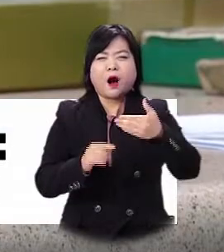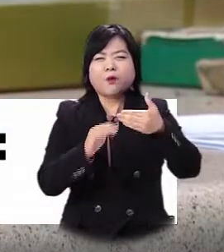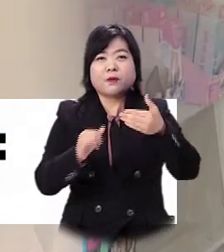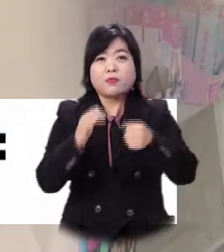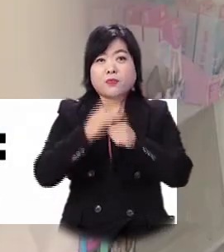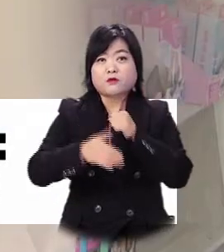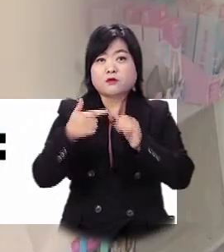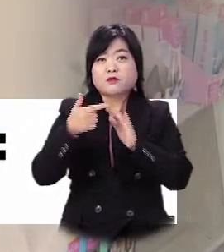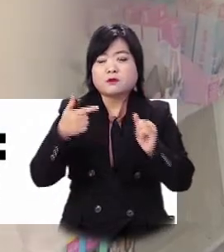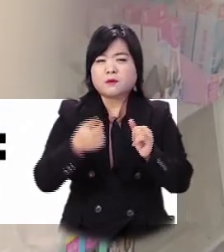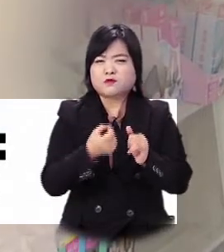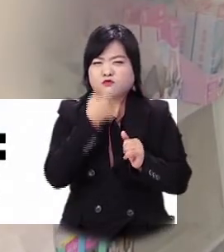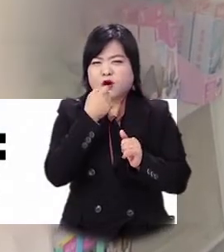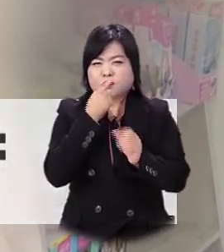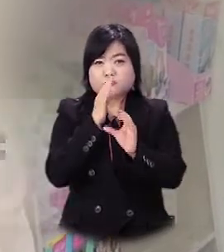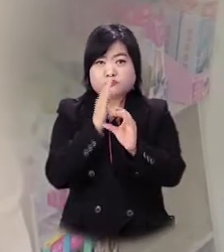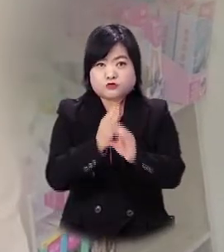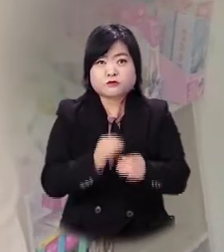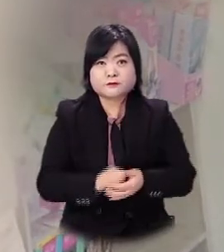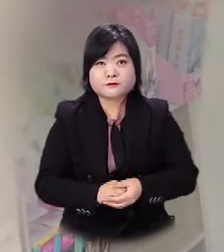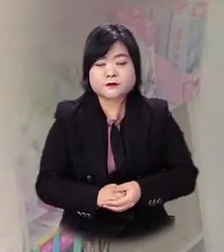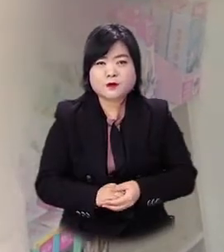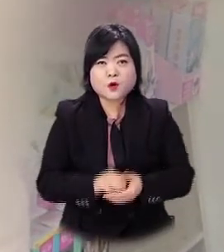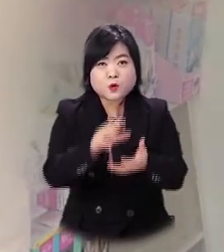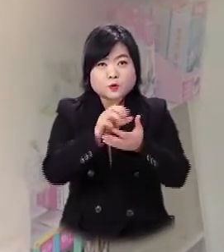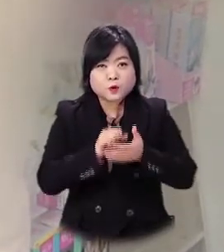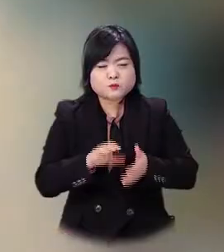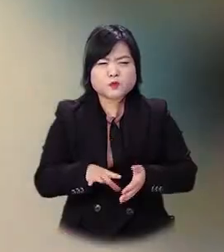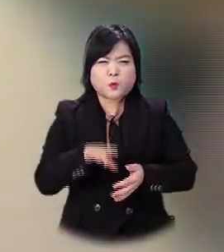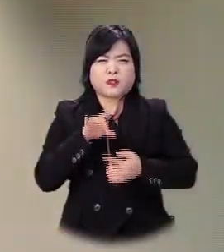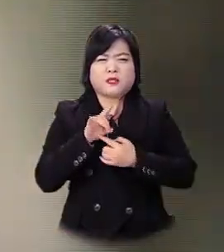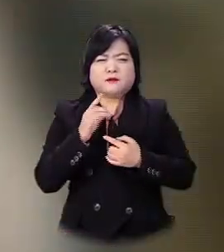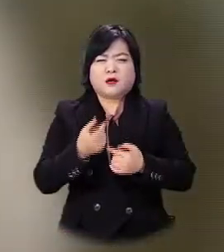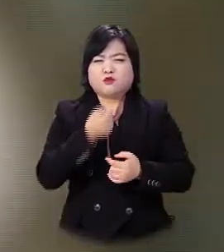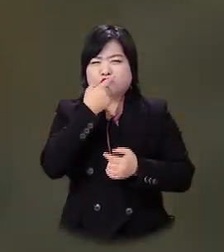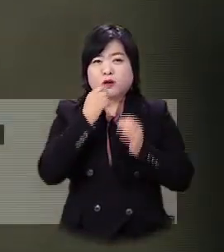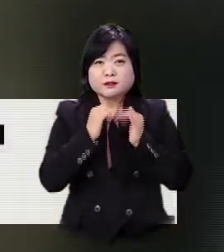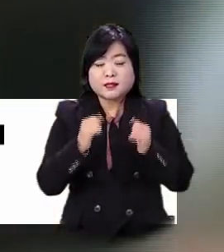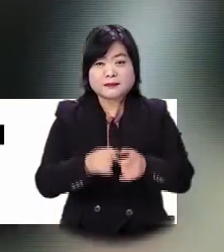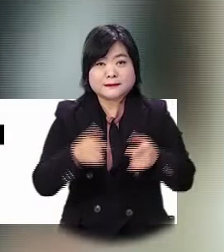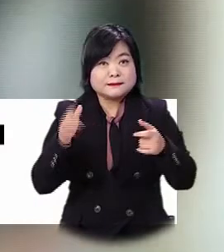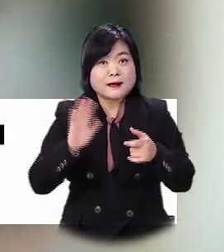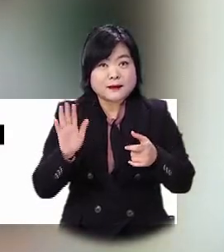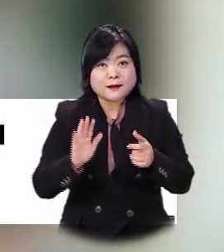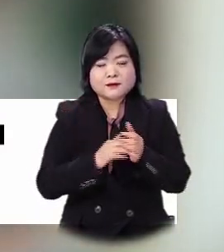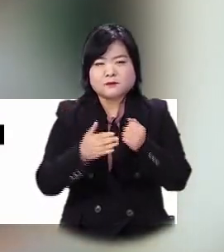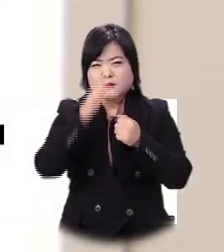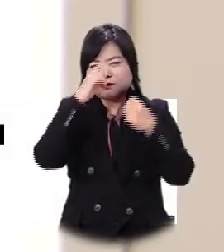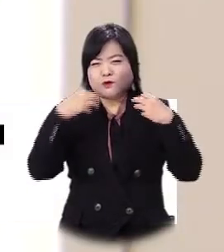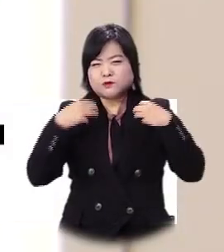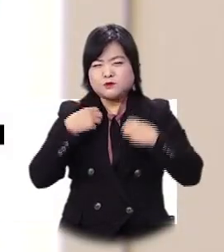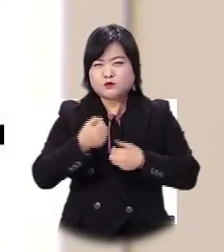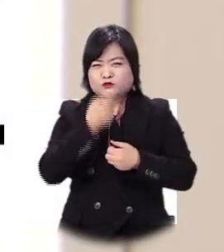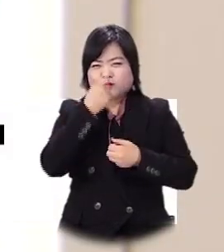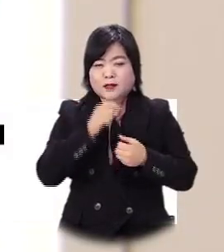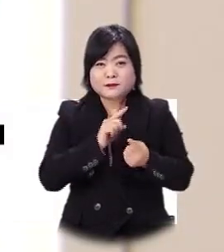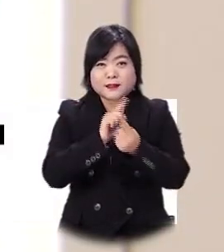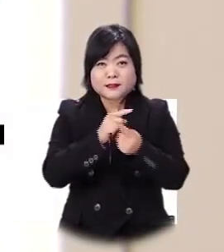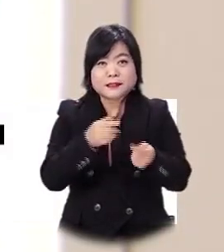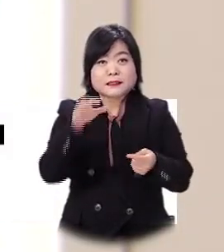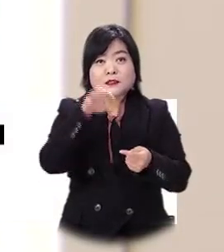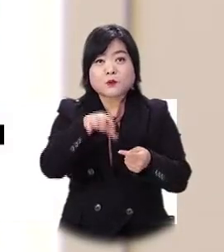대구는 6명이 투약받고 있습니다. 도입 초기이긴 하지만 투약자가 크게 늘지 않자 정부는 투약 대상 기간을